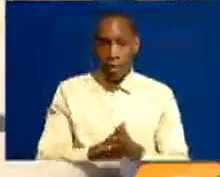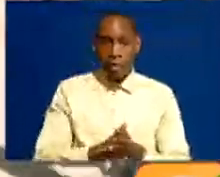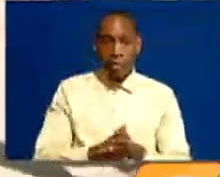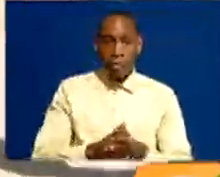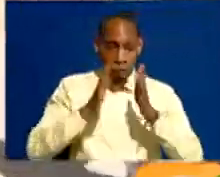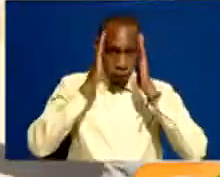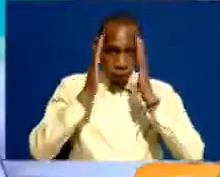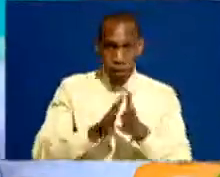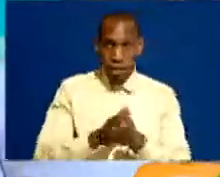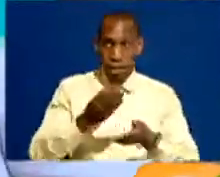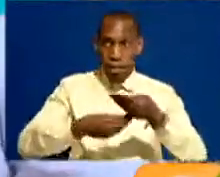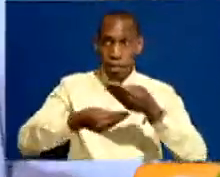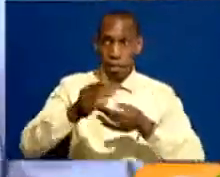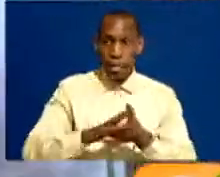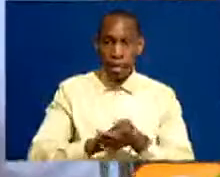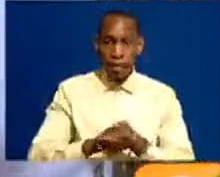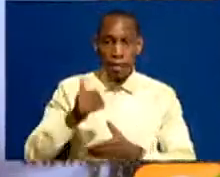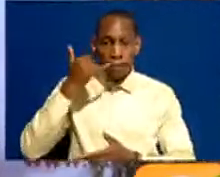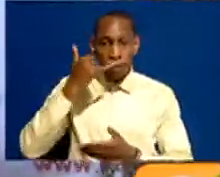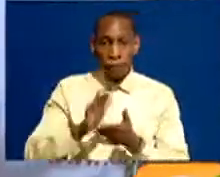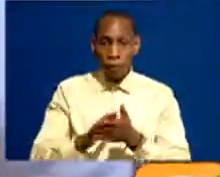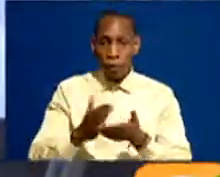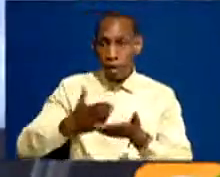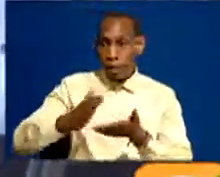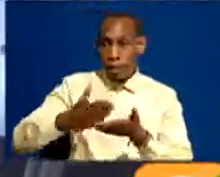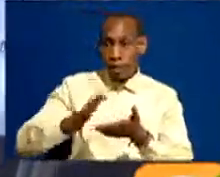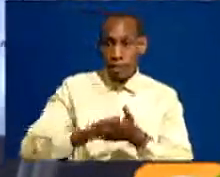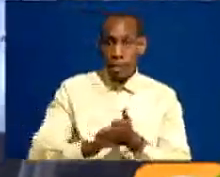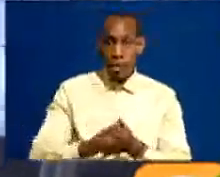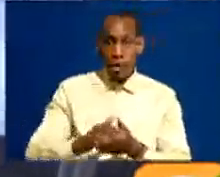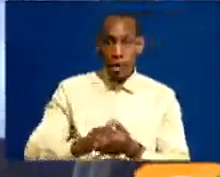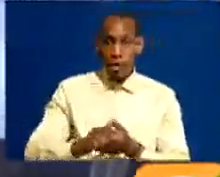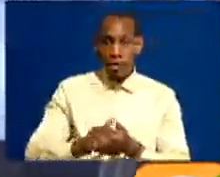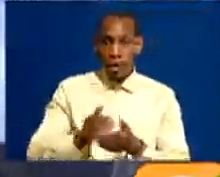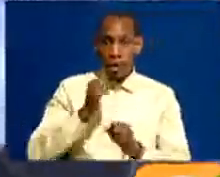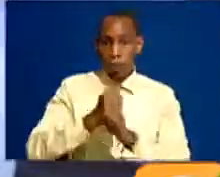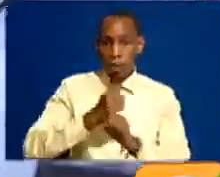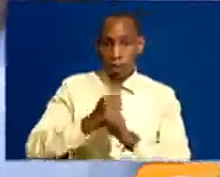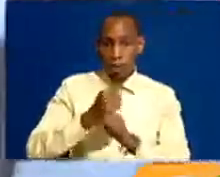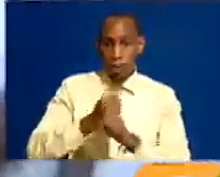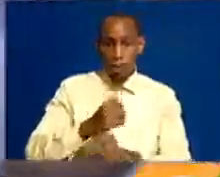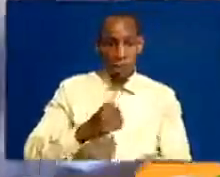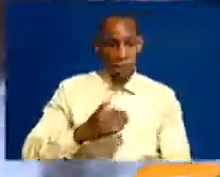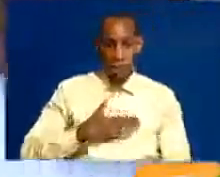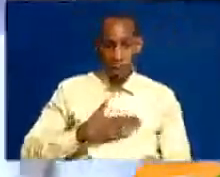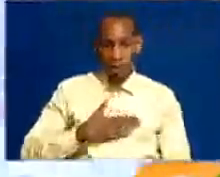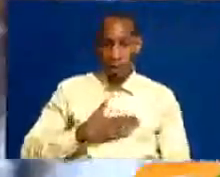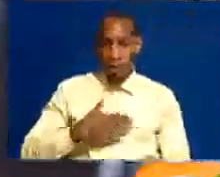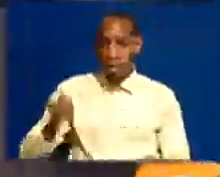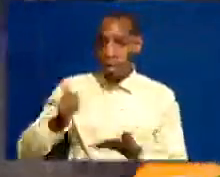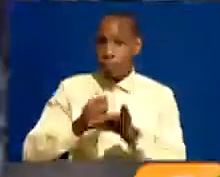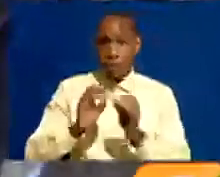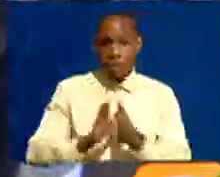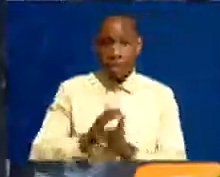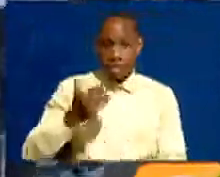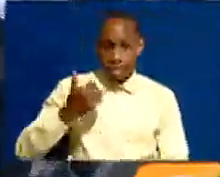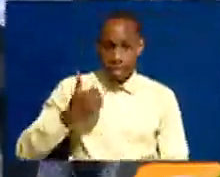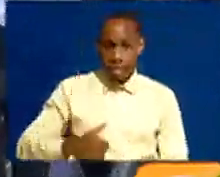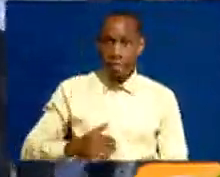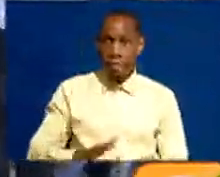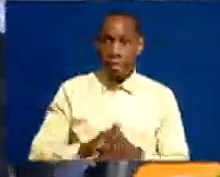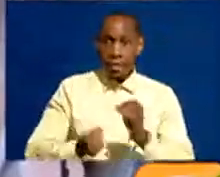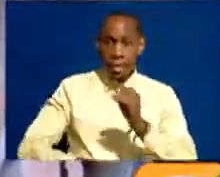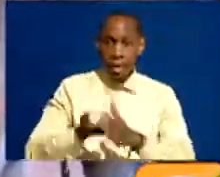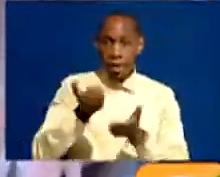na uzaji wa spare za simu. Hii kazi najihuzisha nae ni kazi yangu usi ya kuajiriwa. Ni mimi